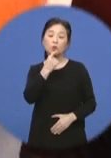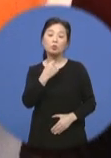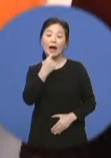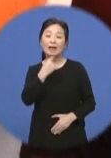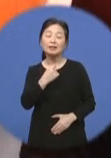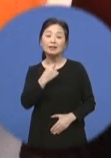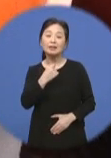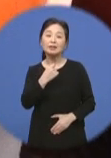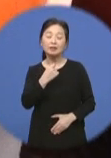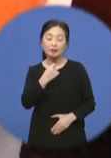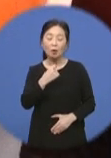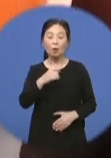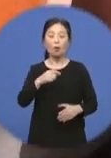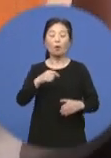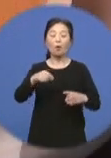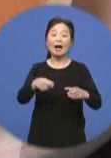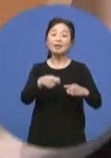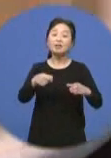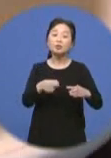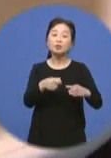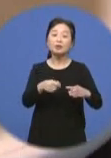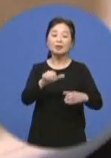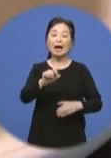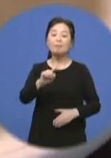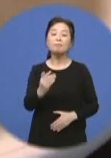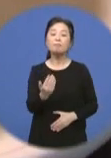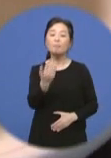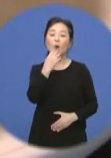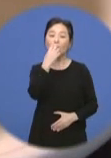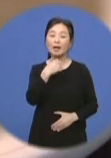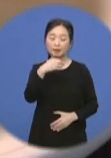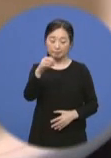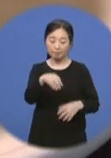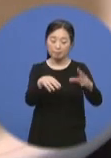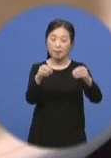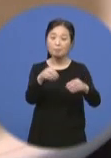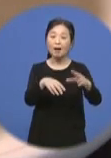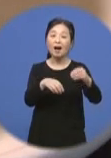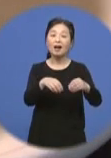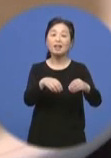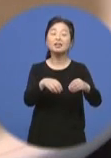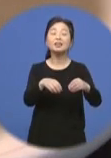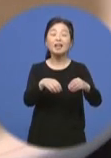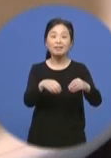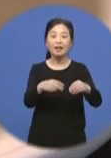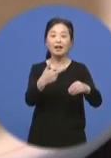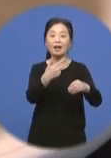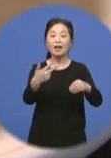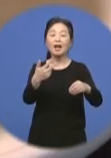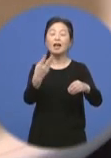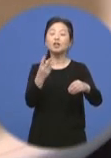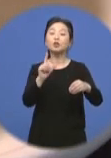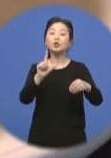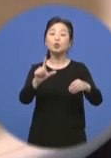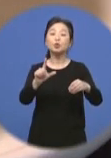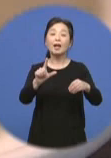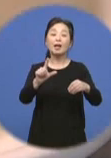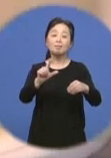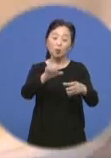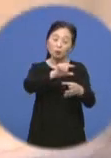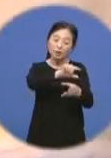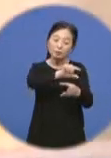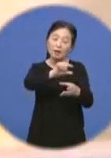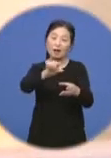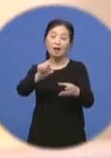に自家製のあんぽ柿を混ぜ込み、完熟の富有柿で作った特製ジュレを乗せた二層仕立